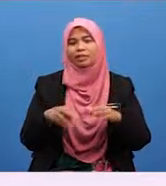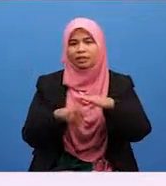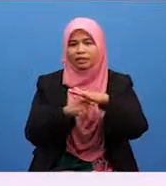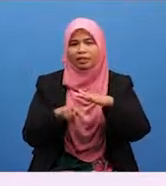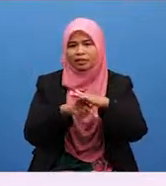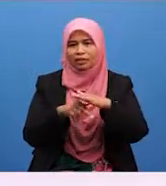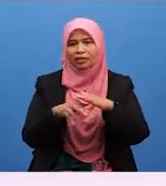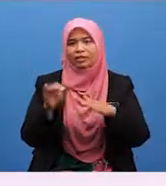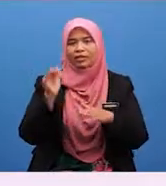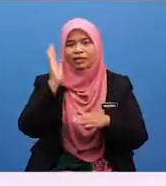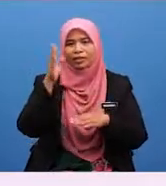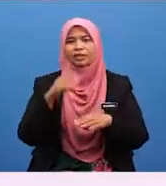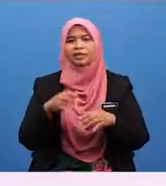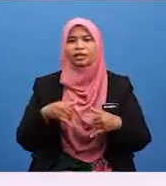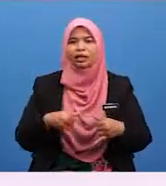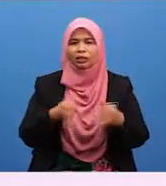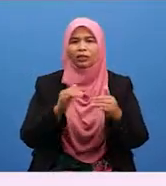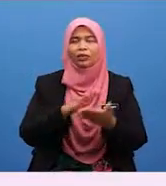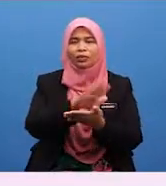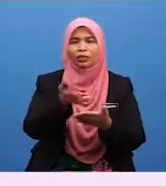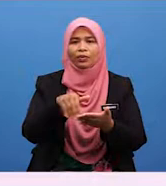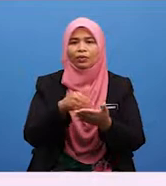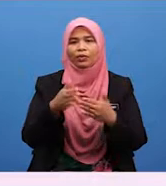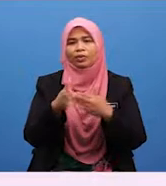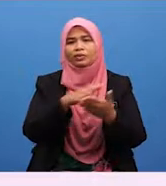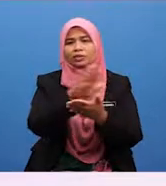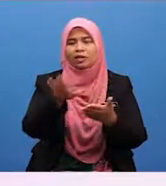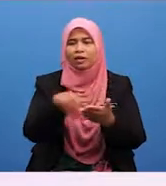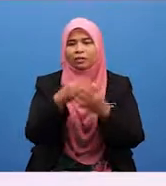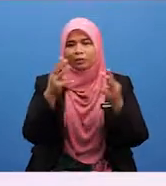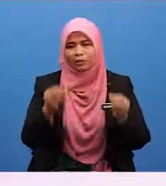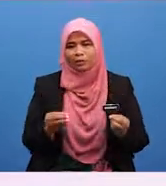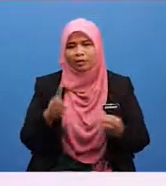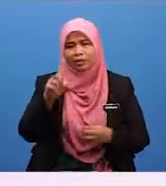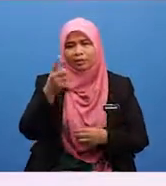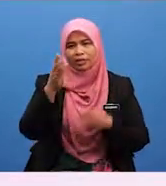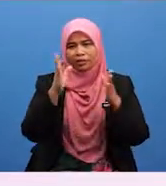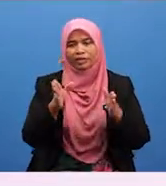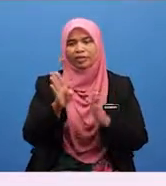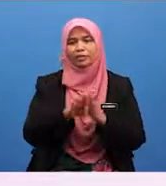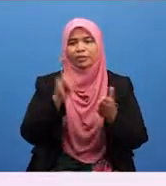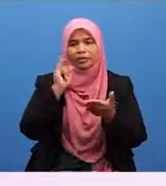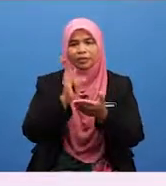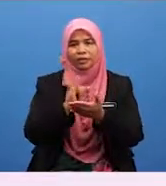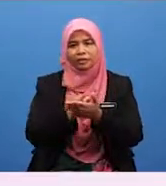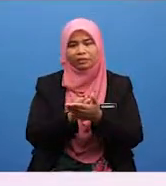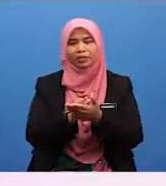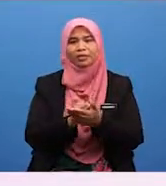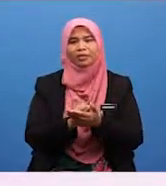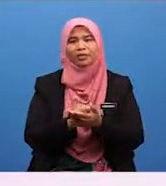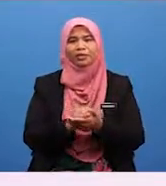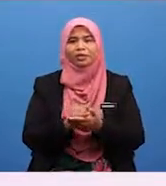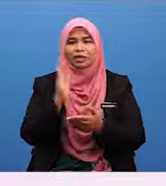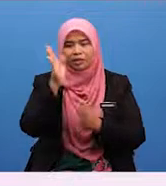dilalui oleh semua manusia. Hanya orang yang beriman dan bertakwa sahaja akan berjaya